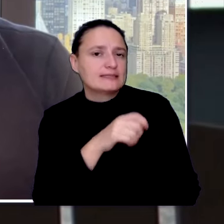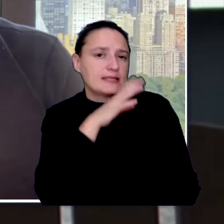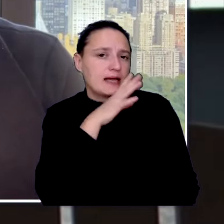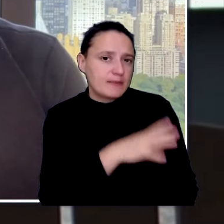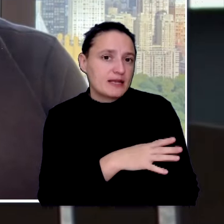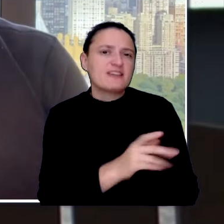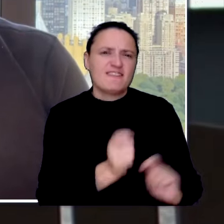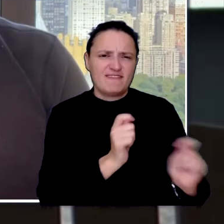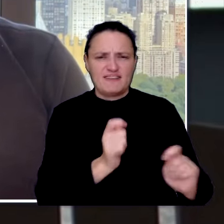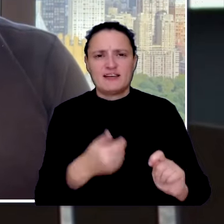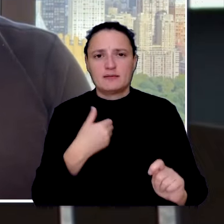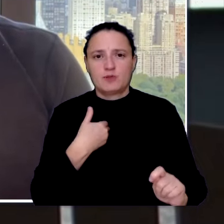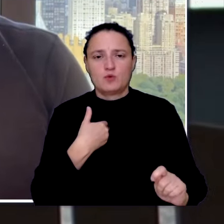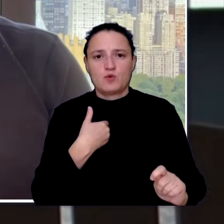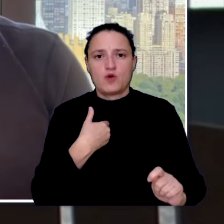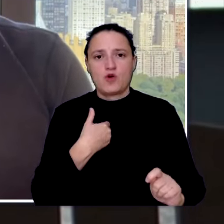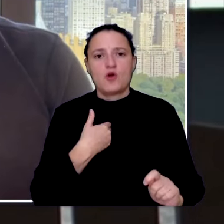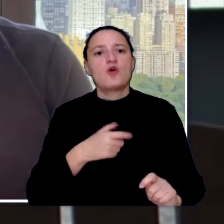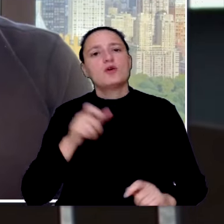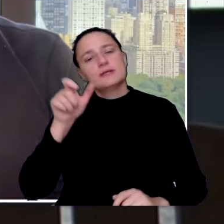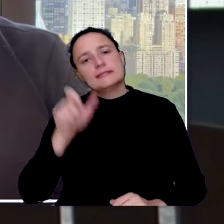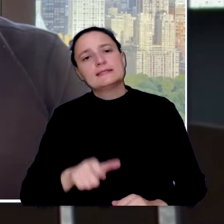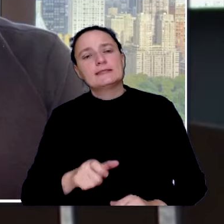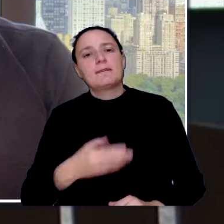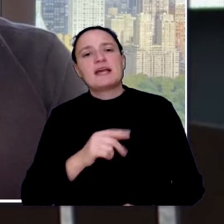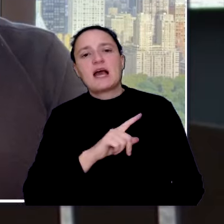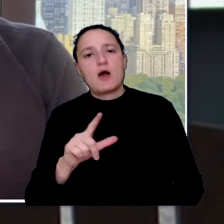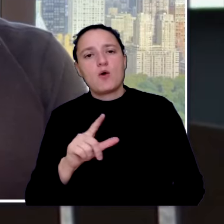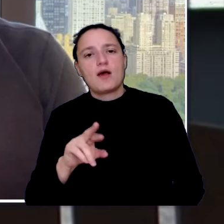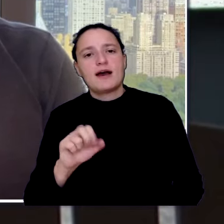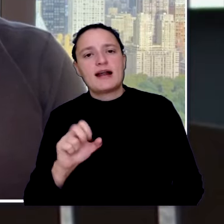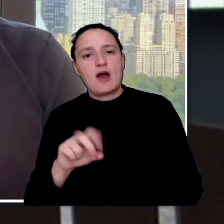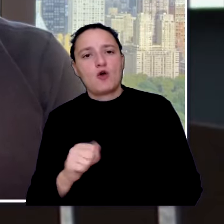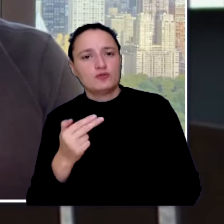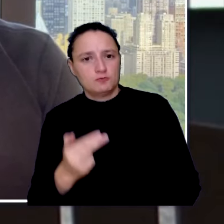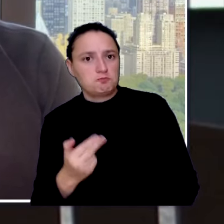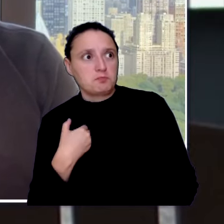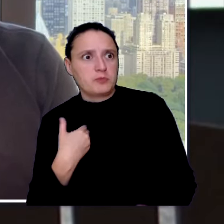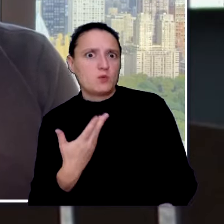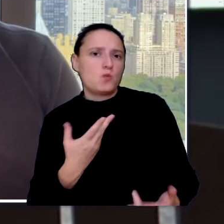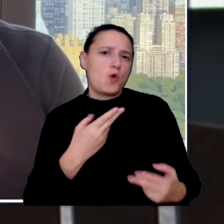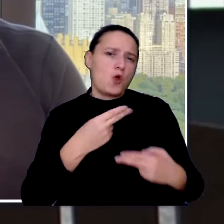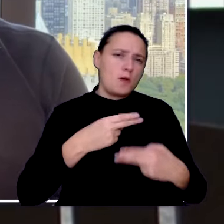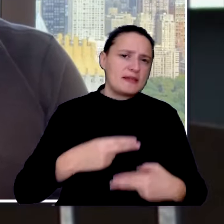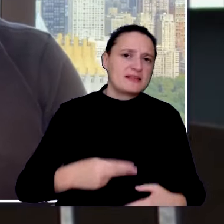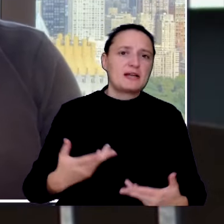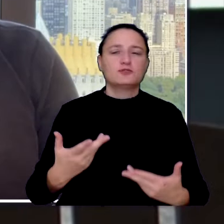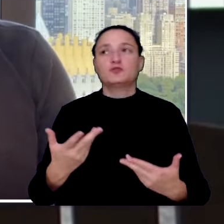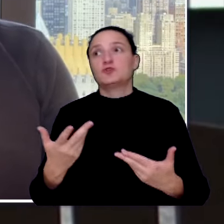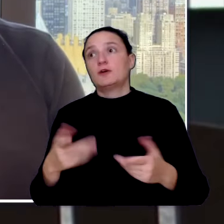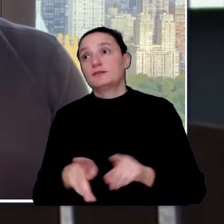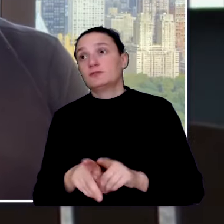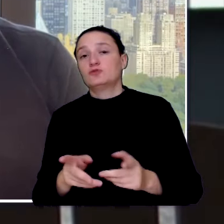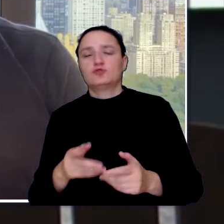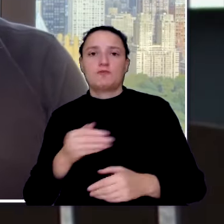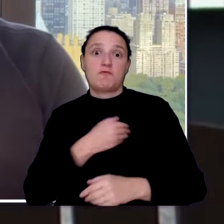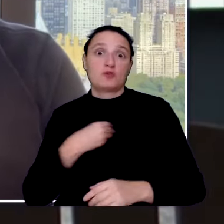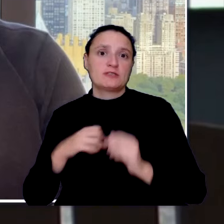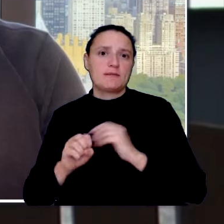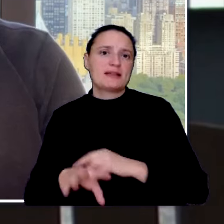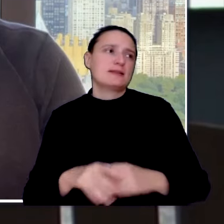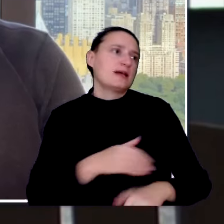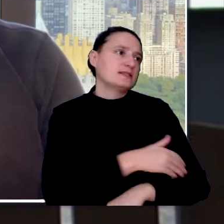wywiad przeprowadził, redaktor Michał Rachoń. Widzieliśmy komentarze zarówno w polskich, jak i zagranicznych mediach. A co na